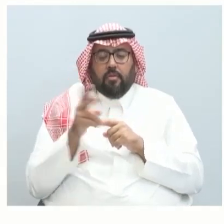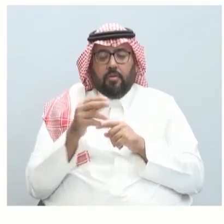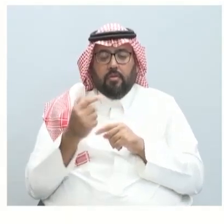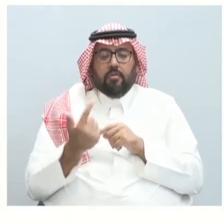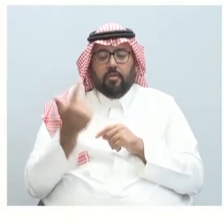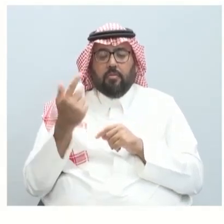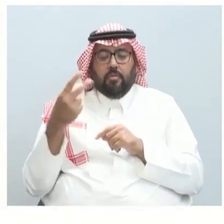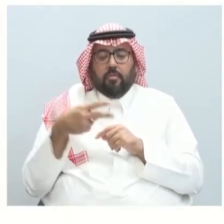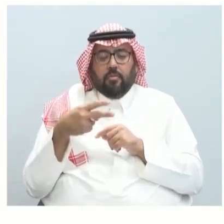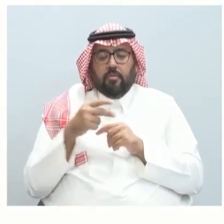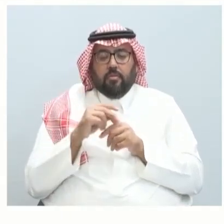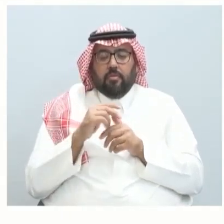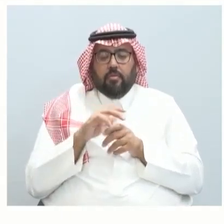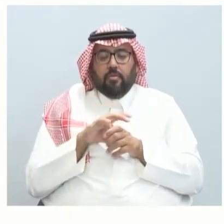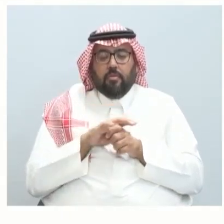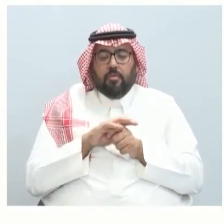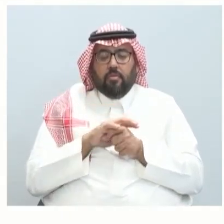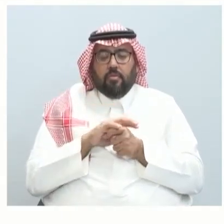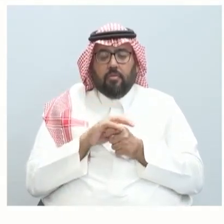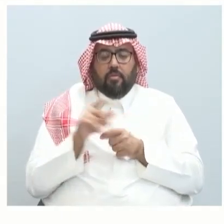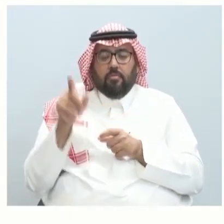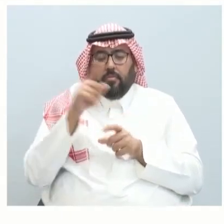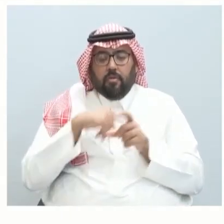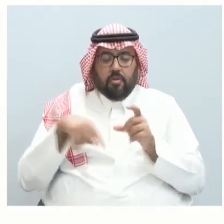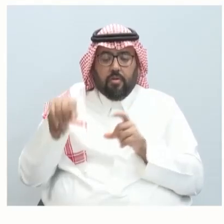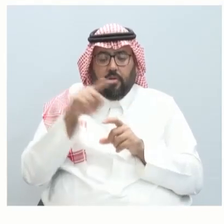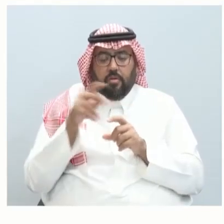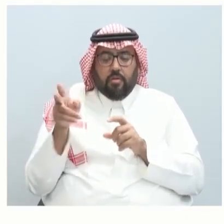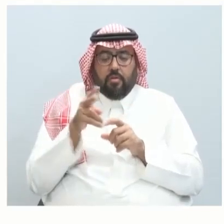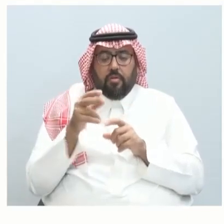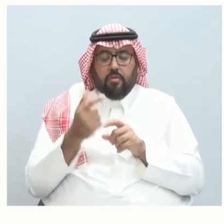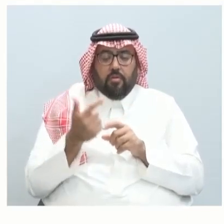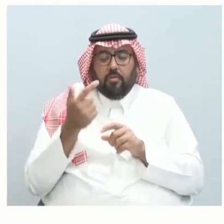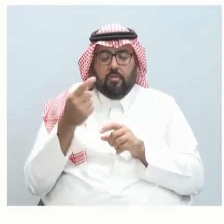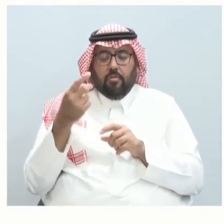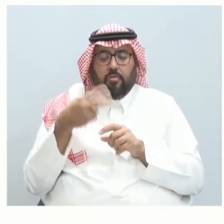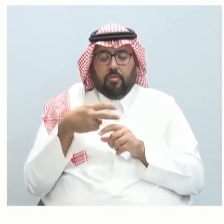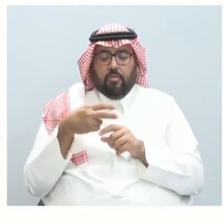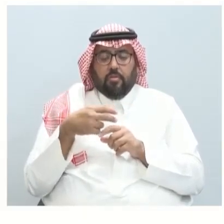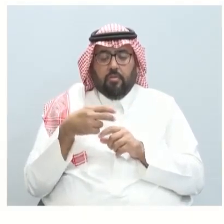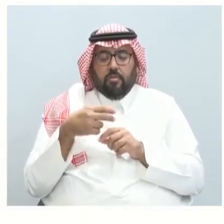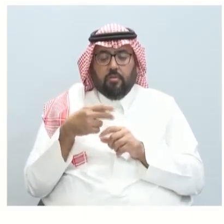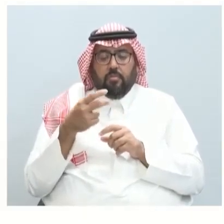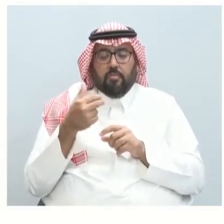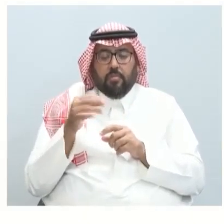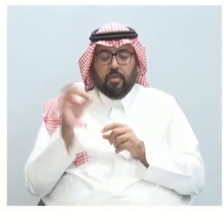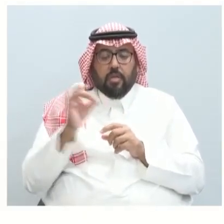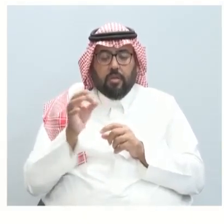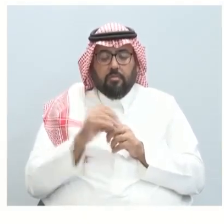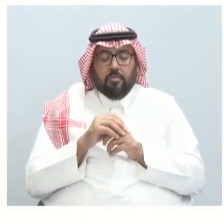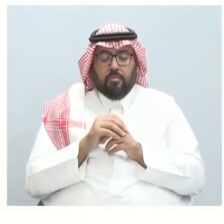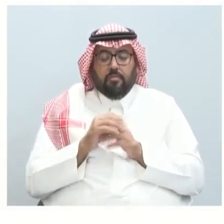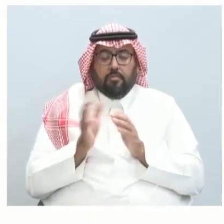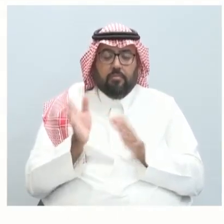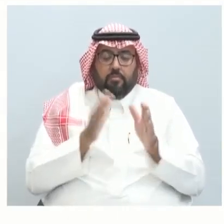يساوي كم سبعه وعشرون اذا المحيط يساوي 27 سم تقريبا طيب